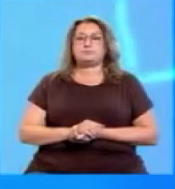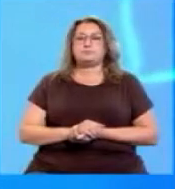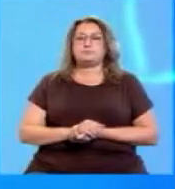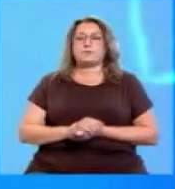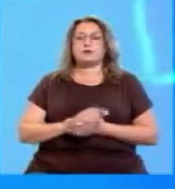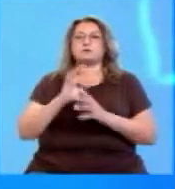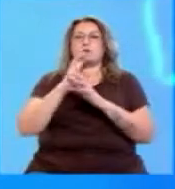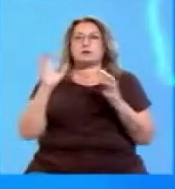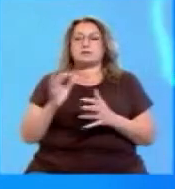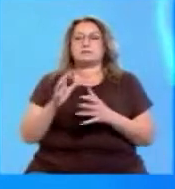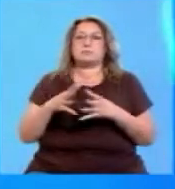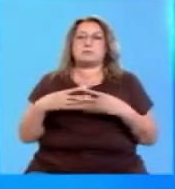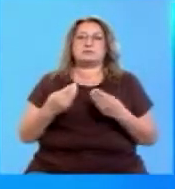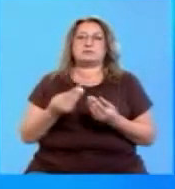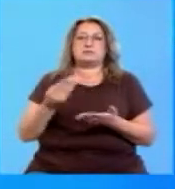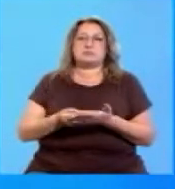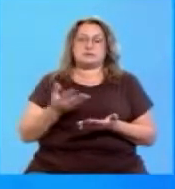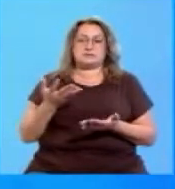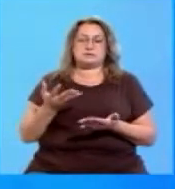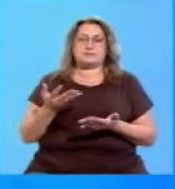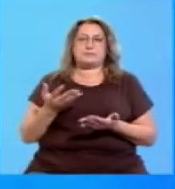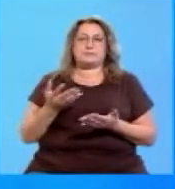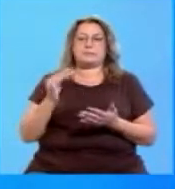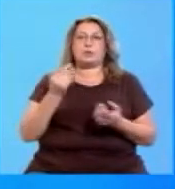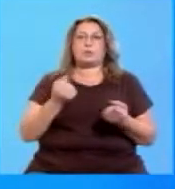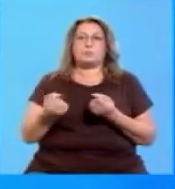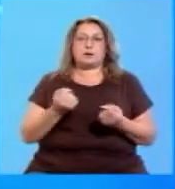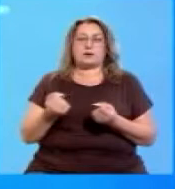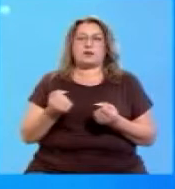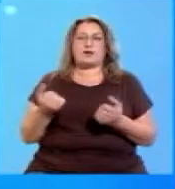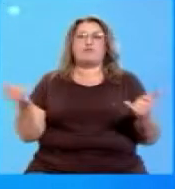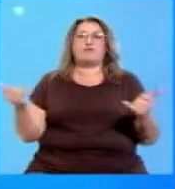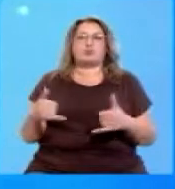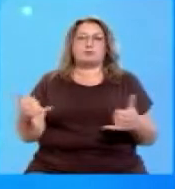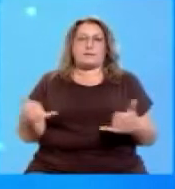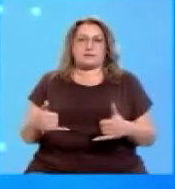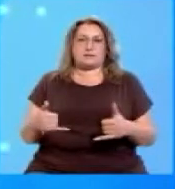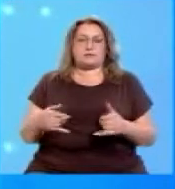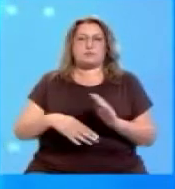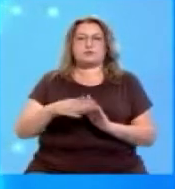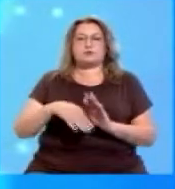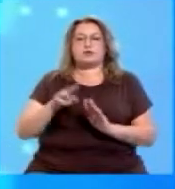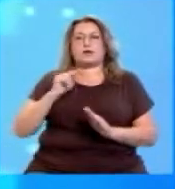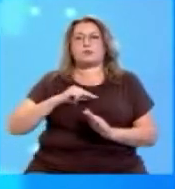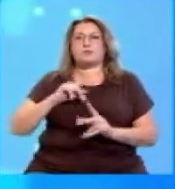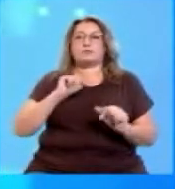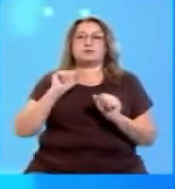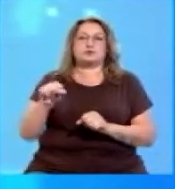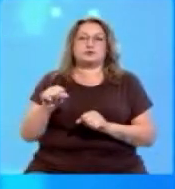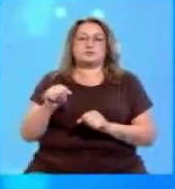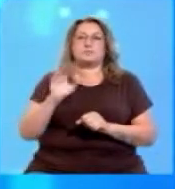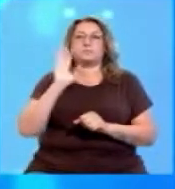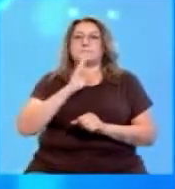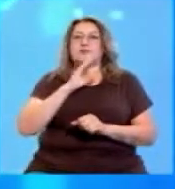Отбасылық құндылықтарды сақтап, оның іргетасын нығайту, ана мен баланы зорлық-зомбылықтан қорғау жұмыстарын жетілдіру. Бұған дейінде ол үшін